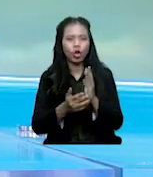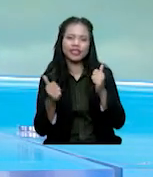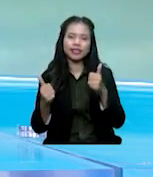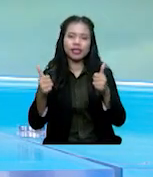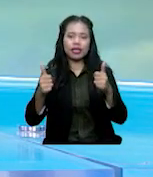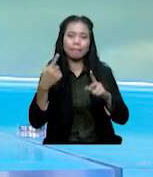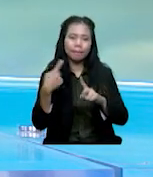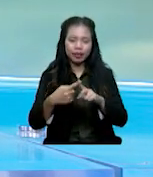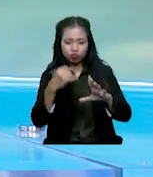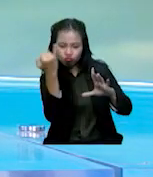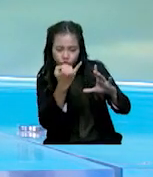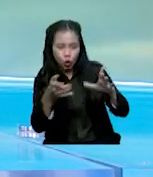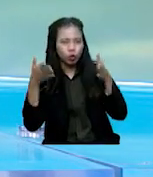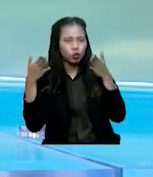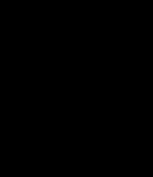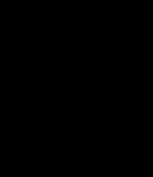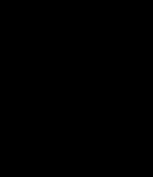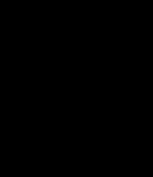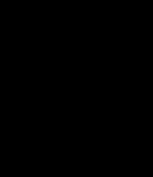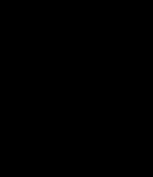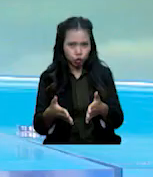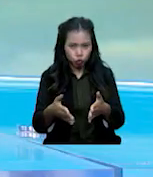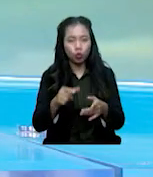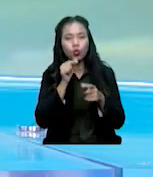ban dirancang khusus untuk kendaraan listrik.